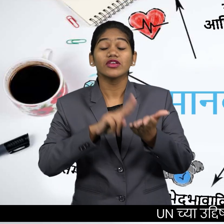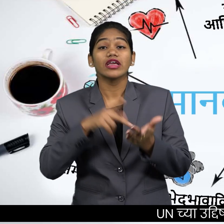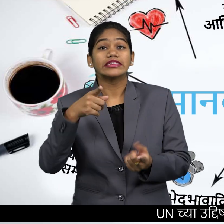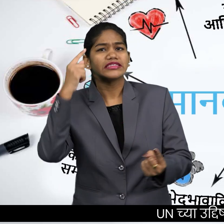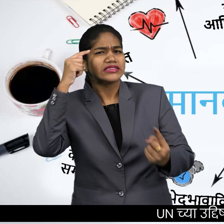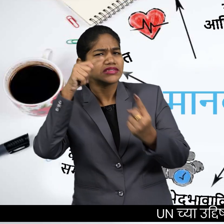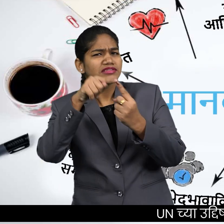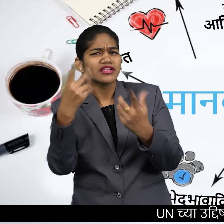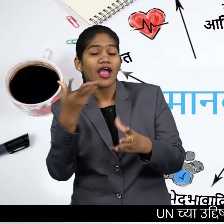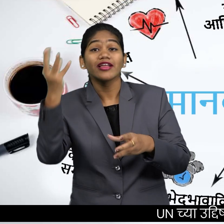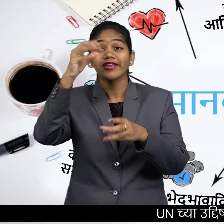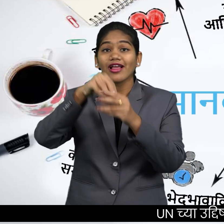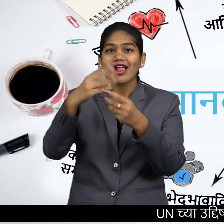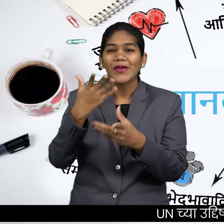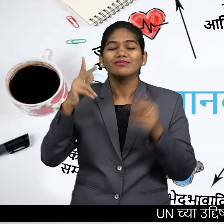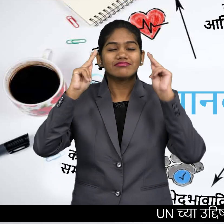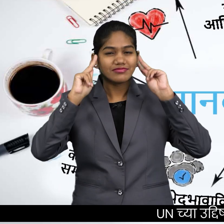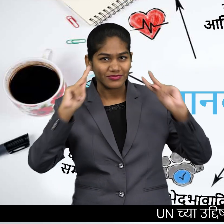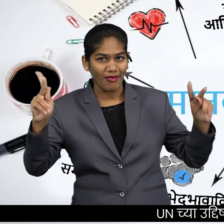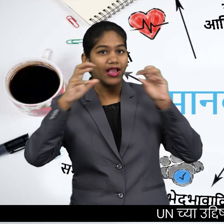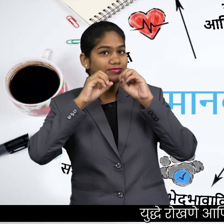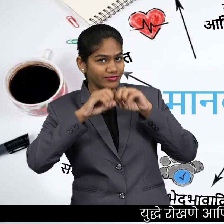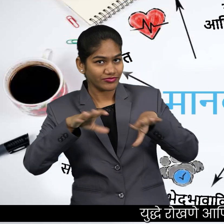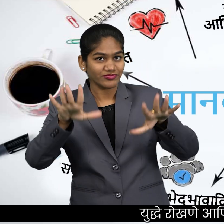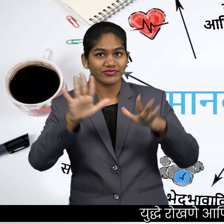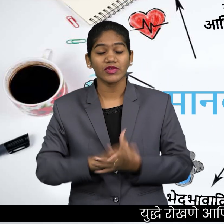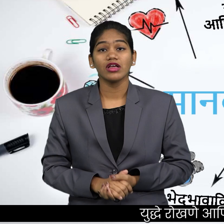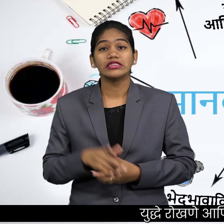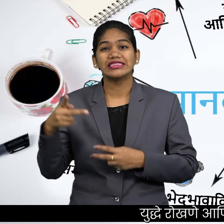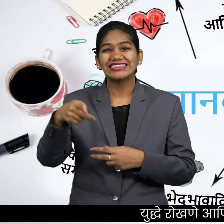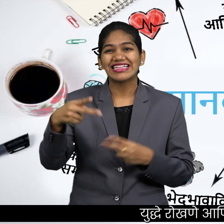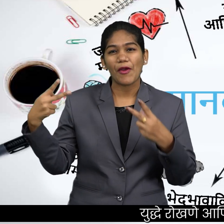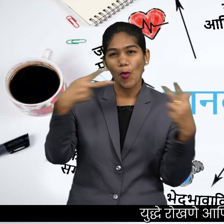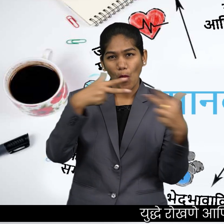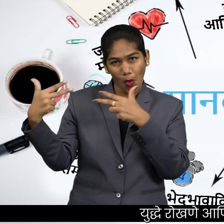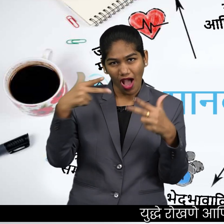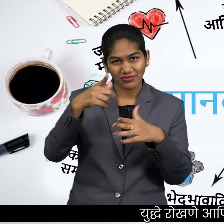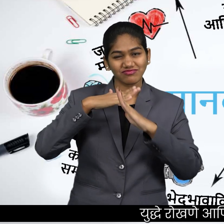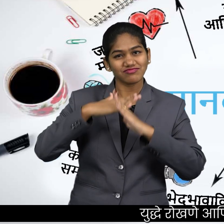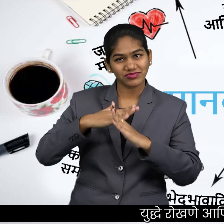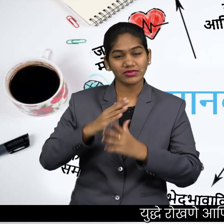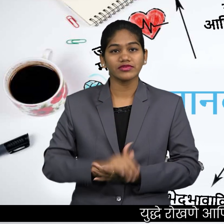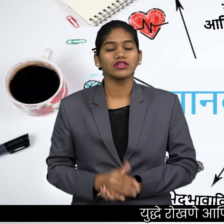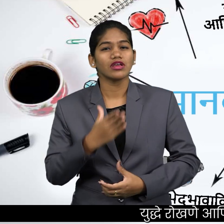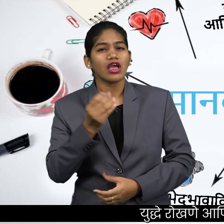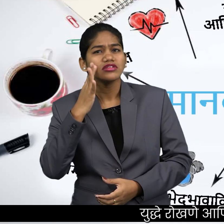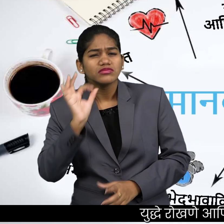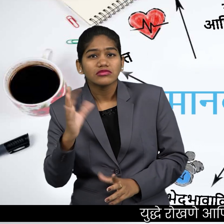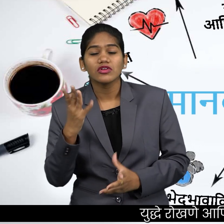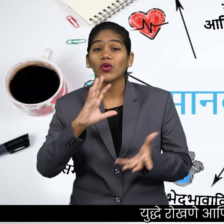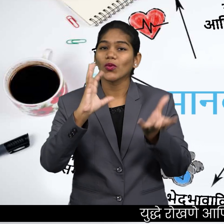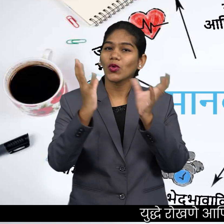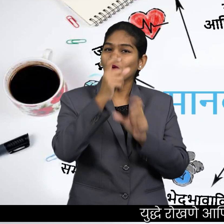UNच्या उद्दिष्टांमध्ये शांतता वाढवणे, युद्ध रोखणे आणि जागतिक मानवाधिकार